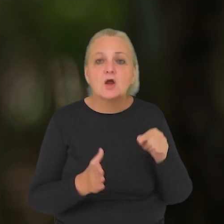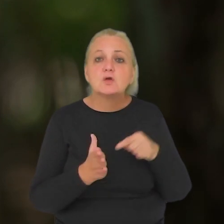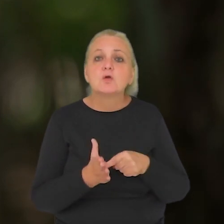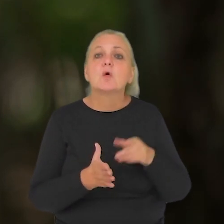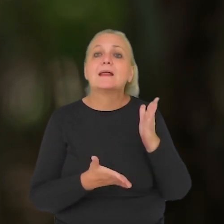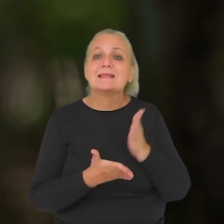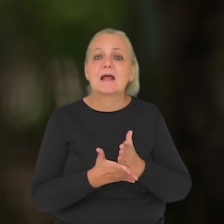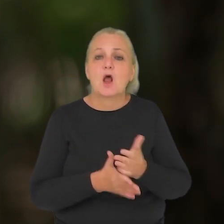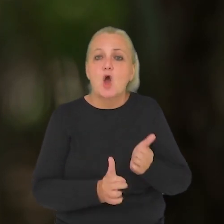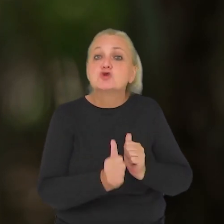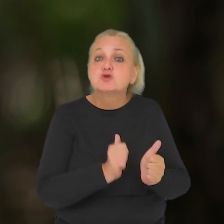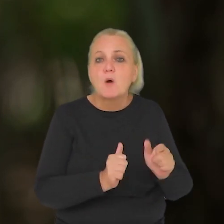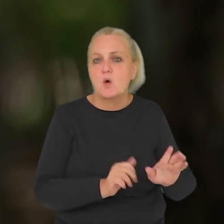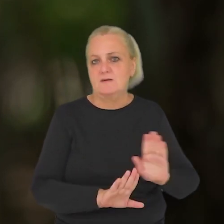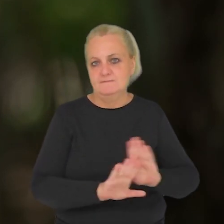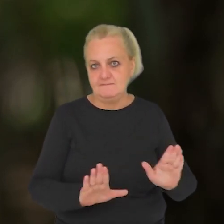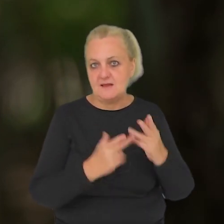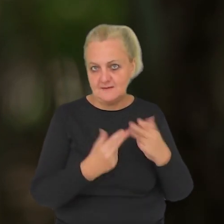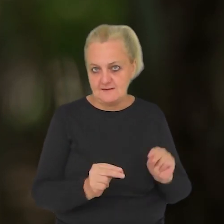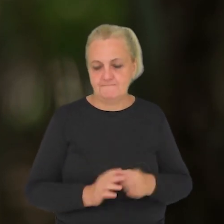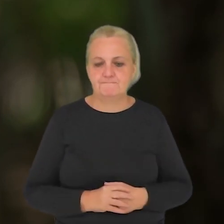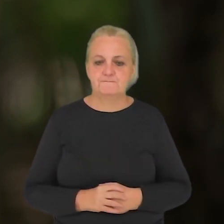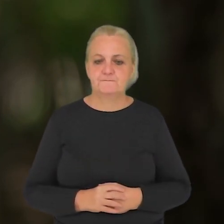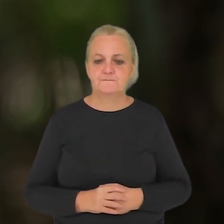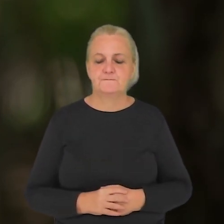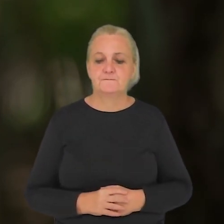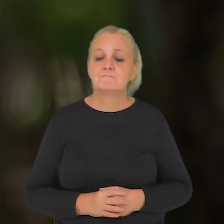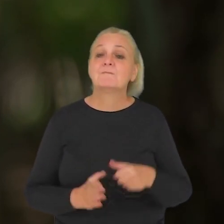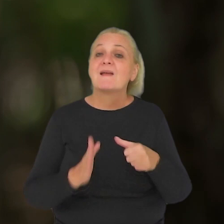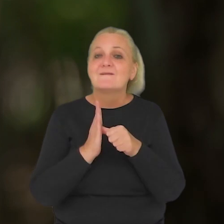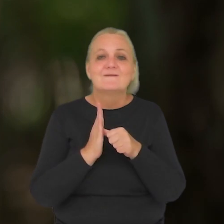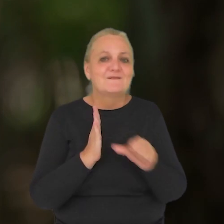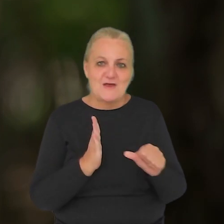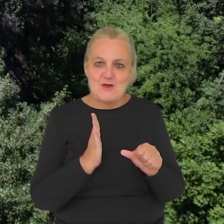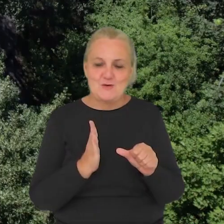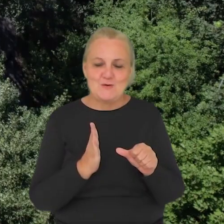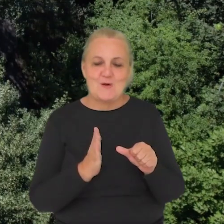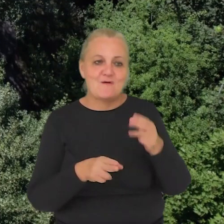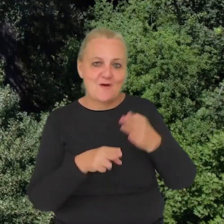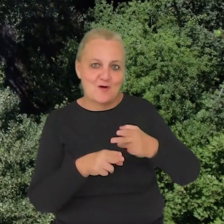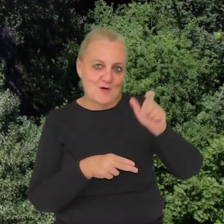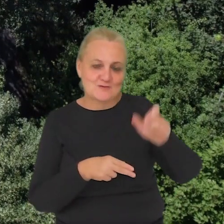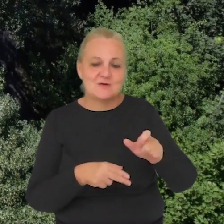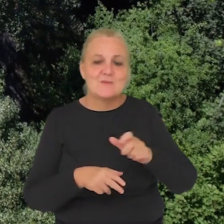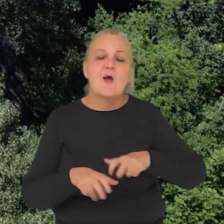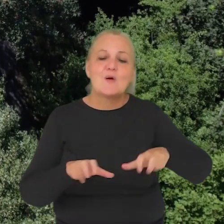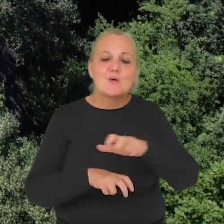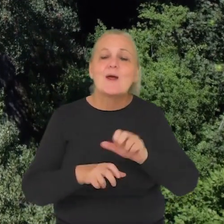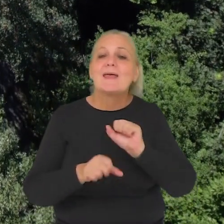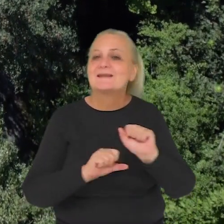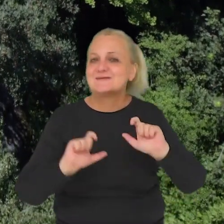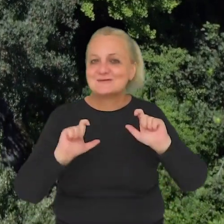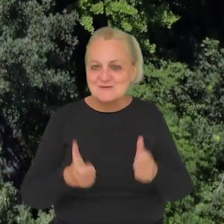się ruszać, tak? Tylko to jest przeciwwskazanie do uprawiania sportu. Wyjątkowe dla pacjenta